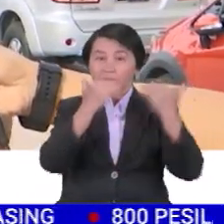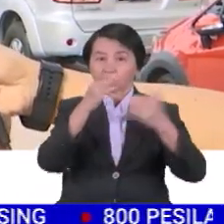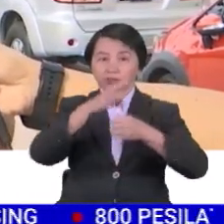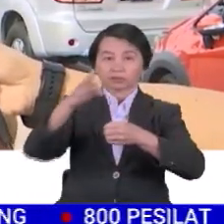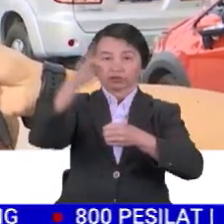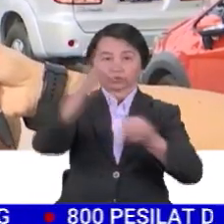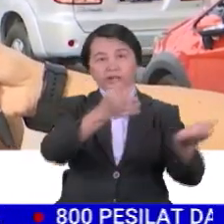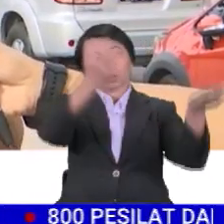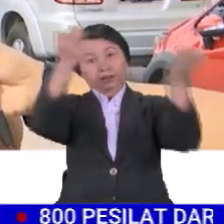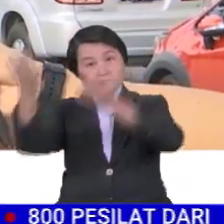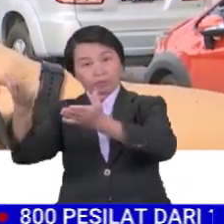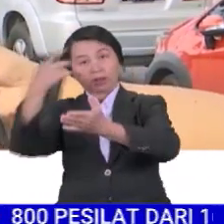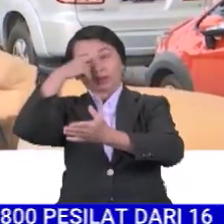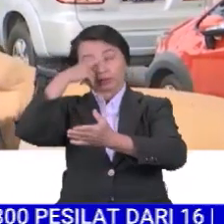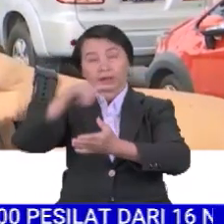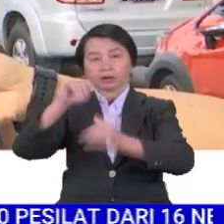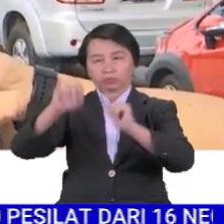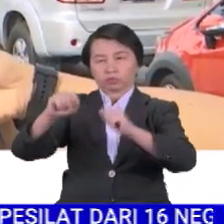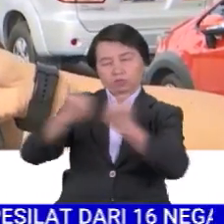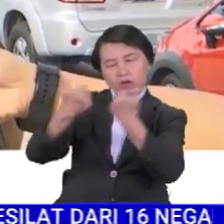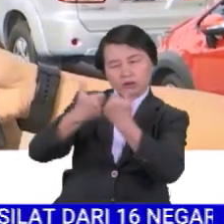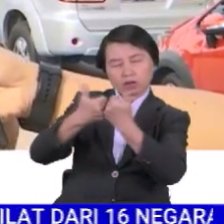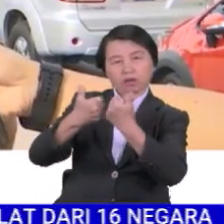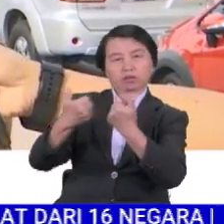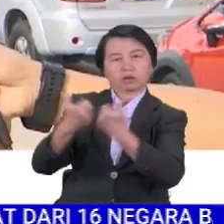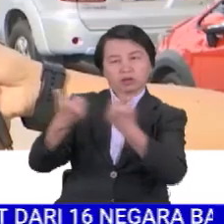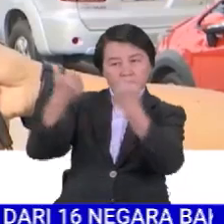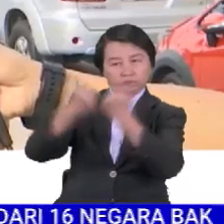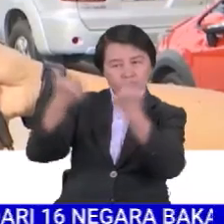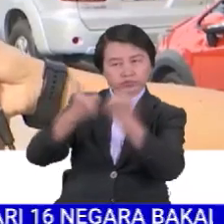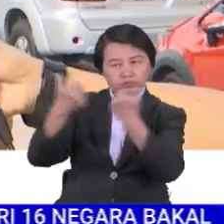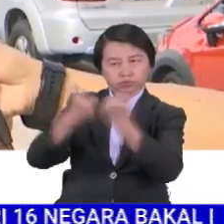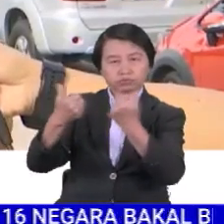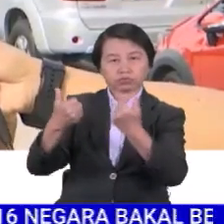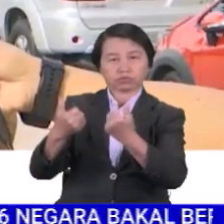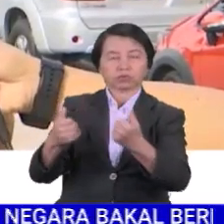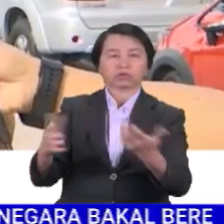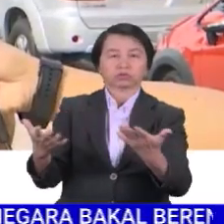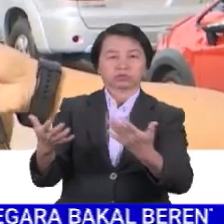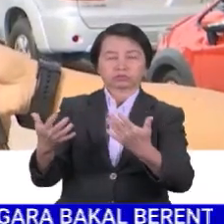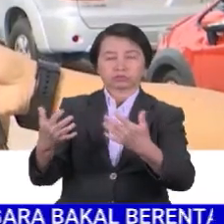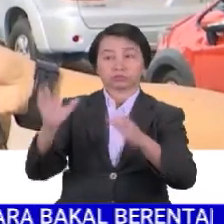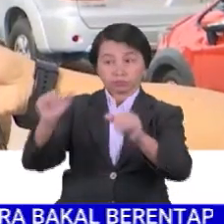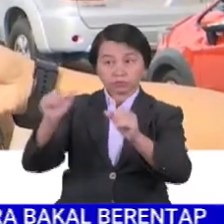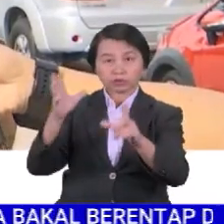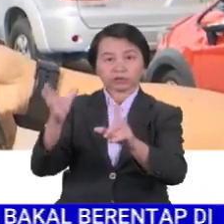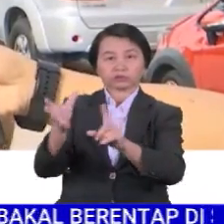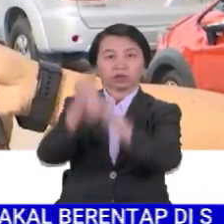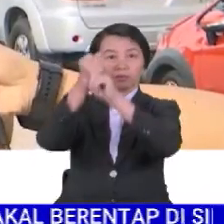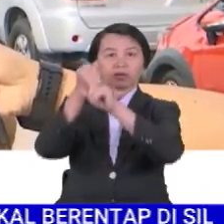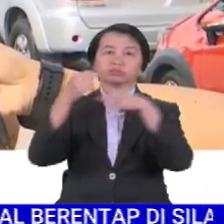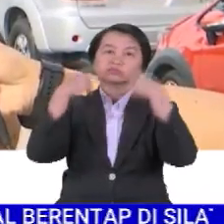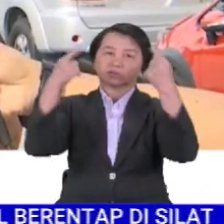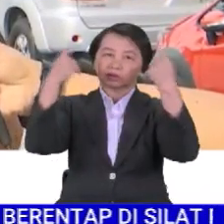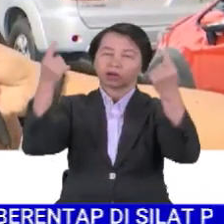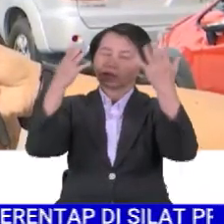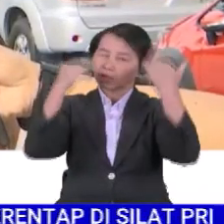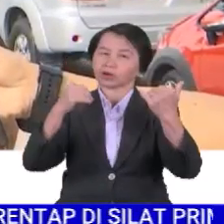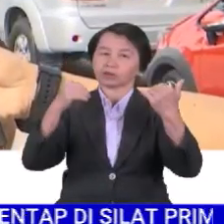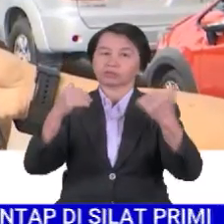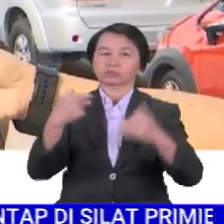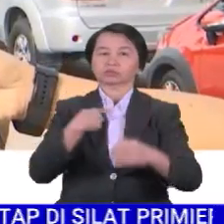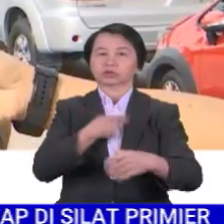dibawa ke sana dan kita boleh mencapai satu kenangan dan Maksudnya kita